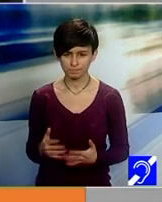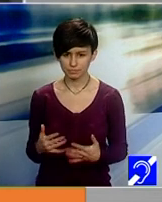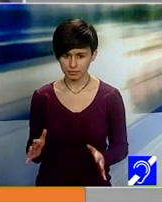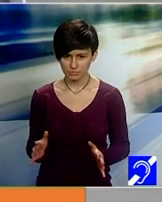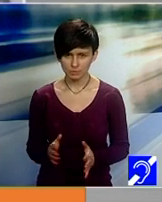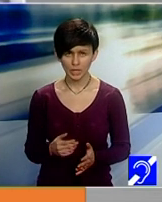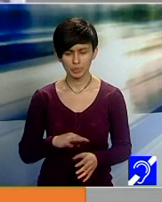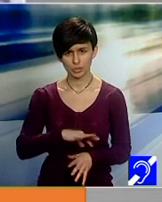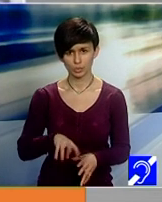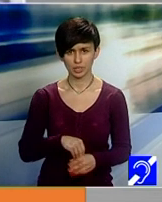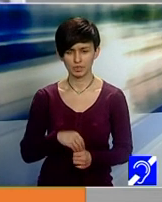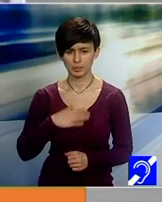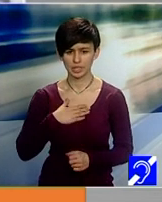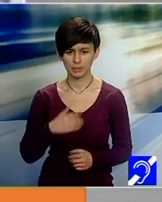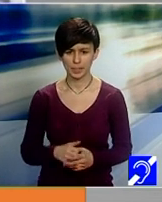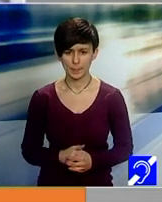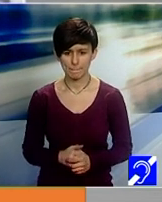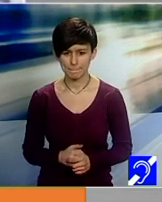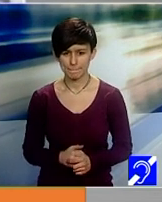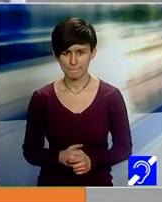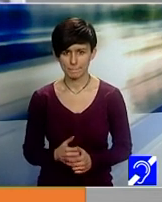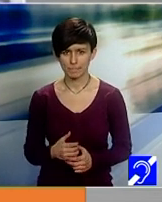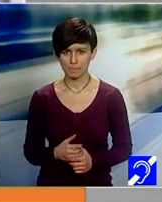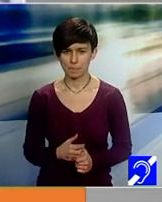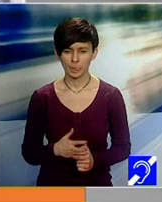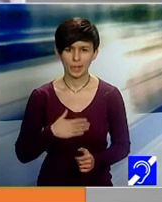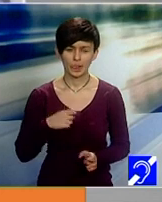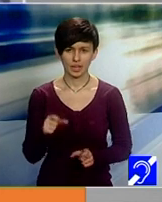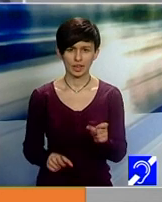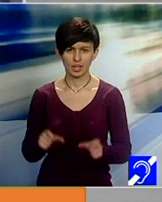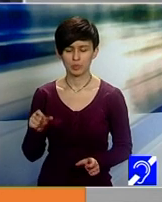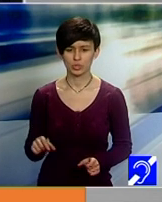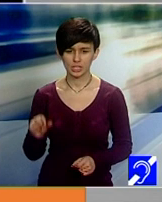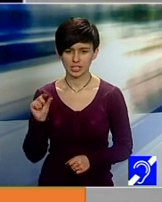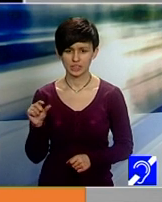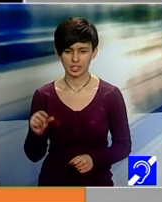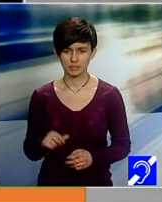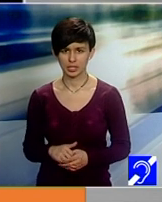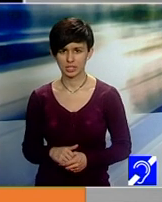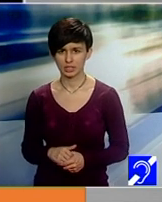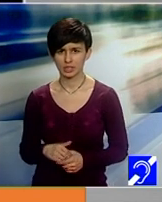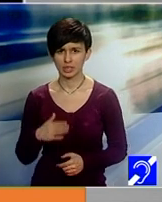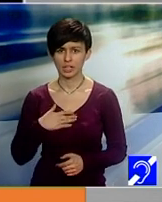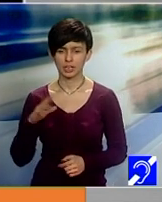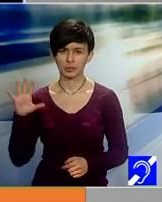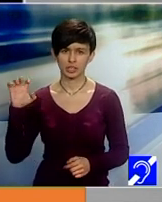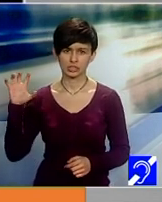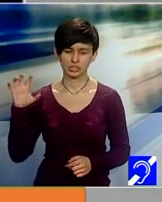suprafață mică, 600-700 de metri pătrați, printre care trebuie să îmi fac și pentru mine, și am 500 de metri